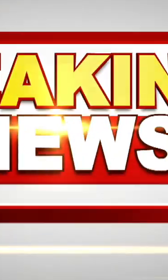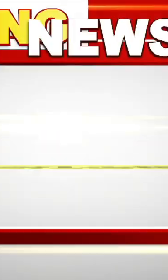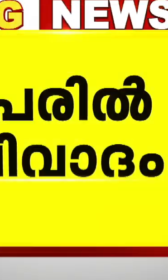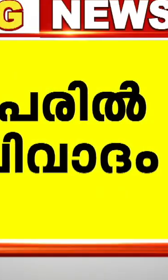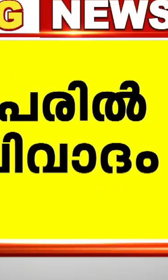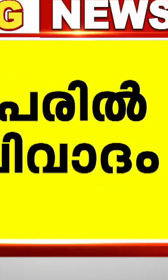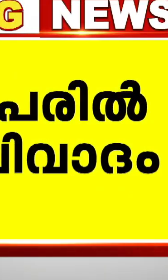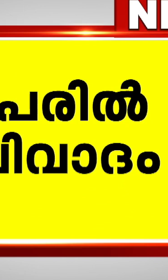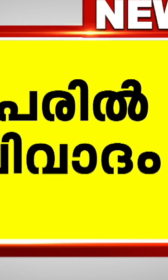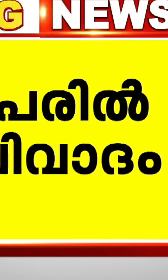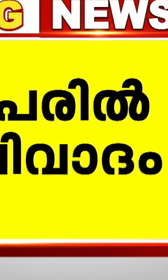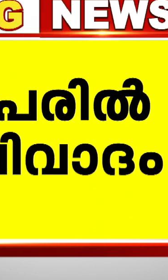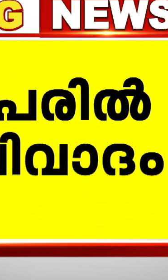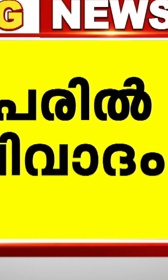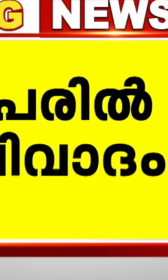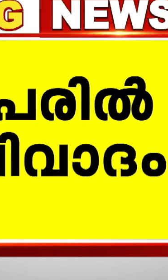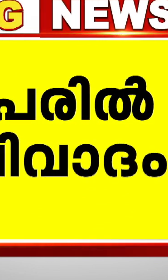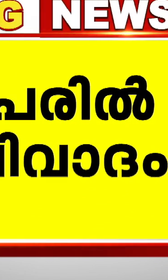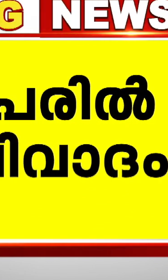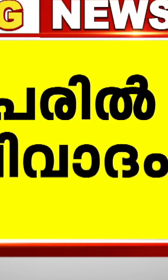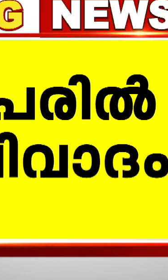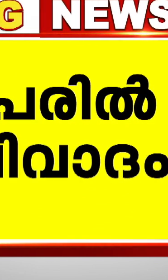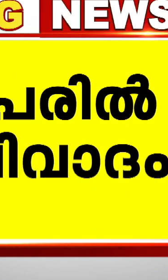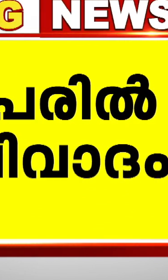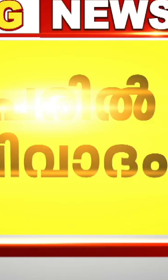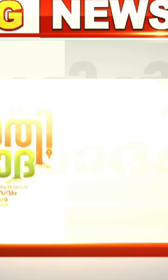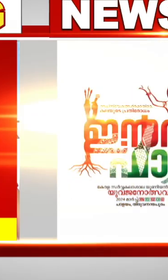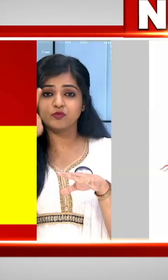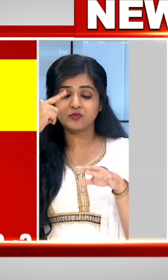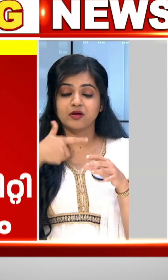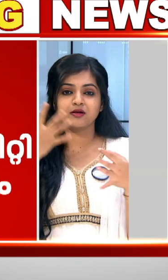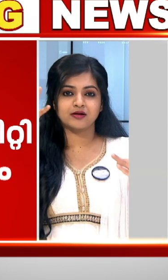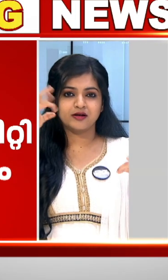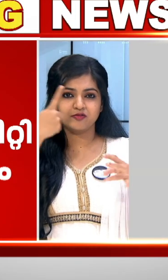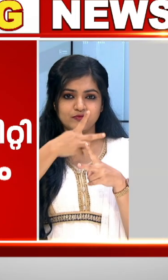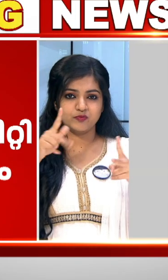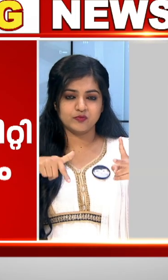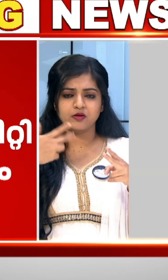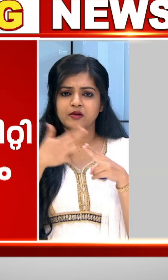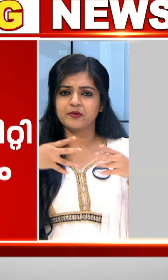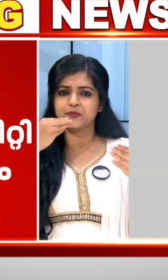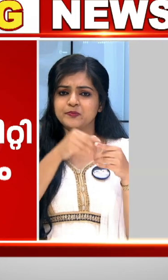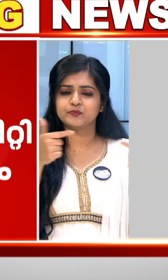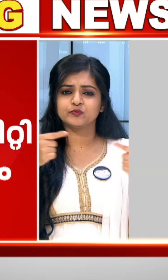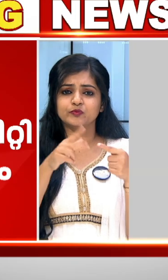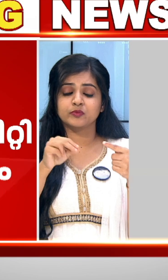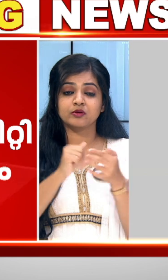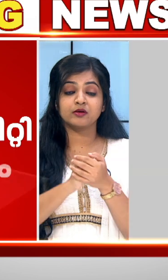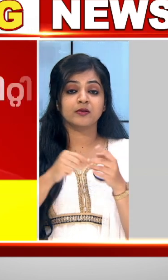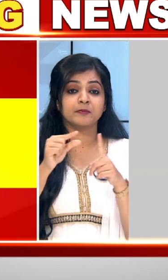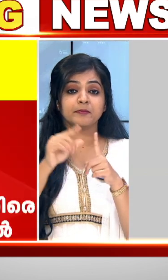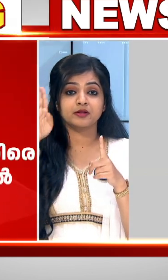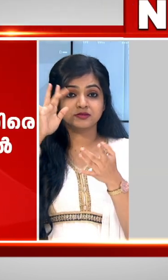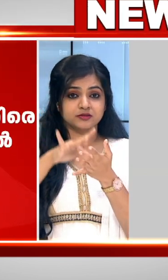പ്രവർത്തനവുമായി ബന്ധപ്പെട്ടതാണ്. അത് ഈ കലാപരമായ കാര്യങ്ങൾക്ക് ഇടുന്നതല്ല. ഫലസ്തീനിൽ നടക്കുന്ന ഇസ്രയേൽ വിരുദ്ധ പോരാട്ടങ്ങൾക്ക്